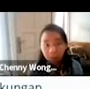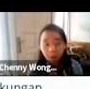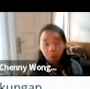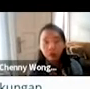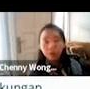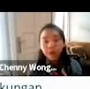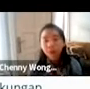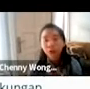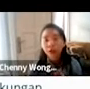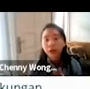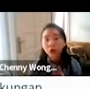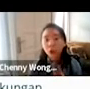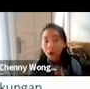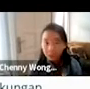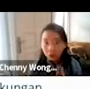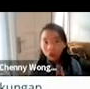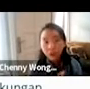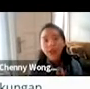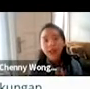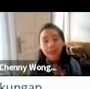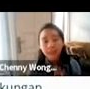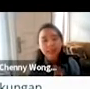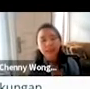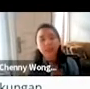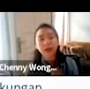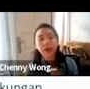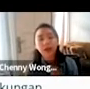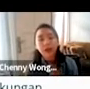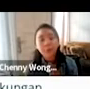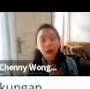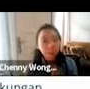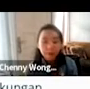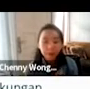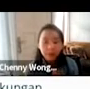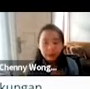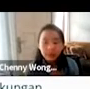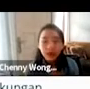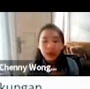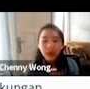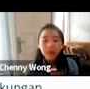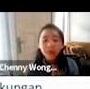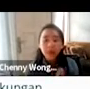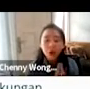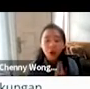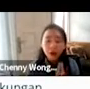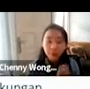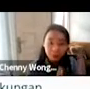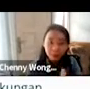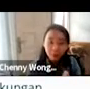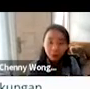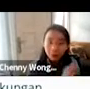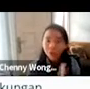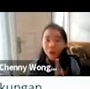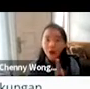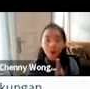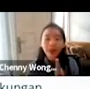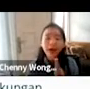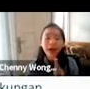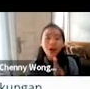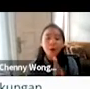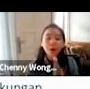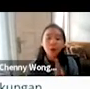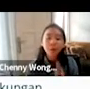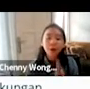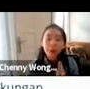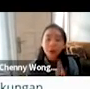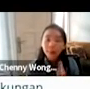berkelanjutan ini yang kemudian menjadi poin 12 kunci dari esdijis juta Mengapa ini menyesatkan Karna sebenarnya seperti paparan di video